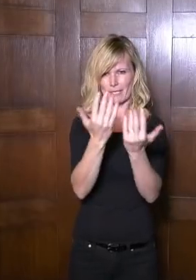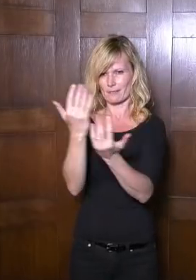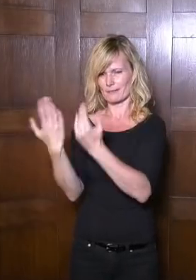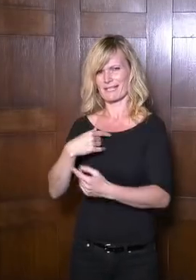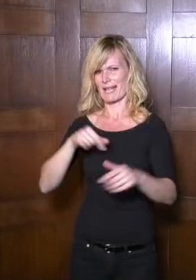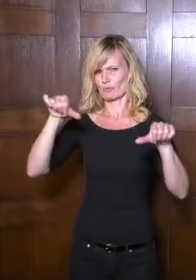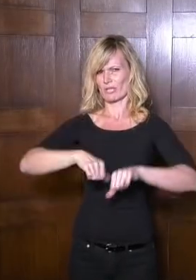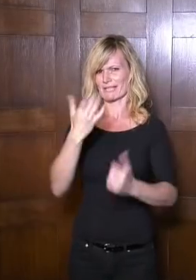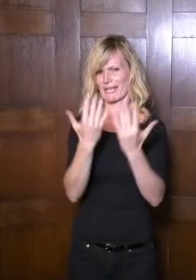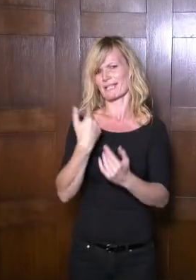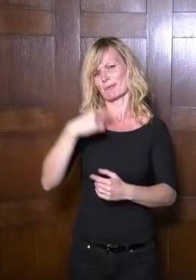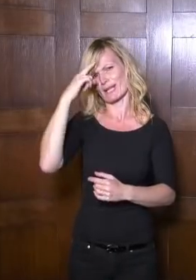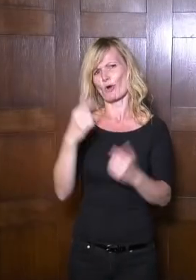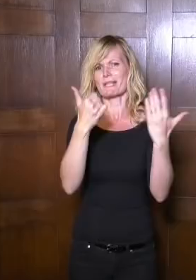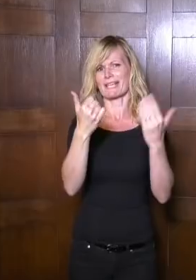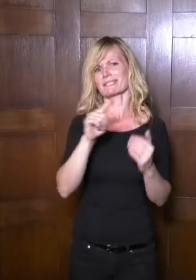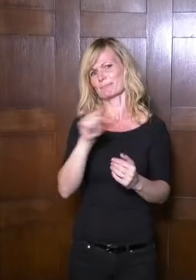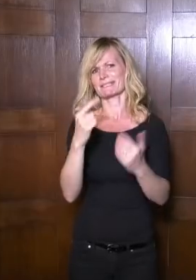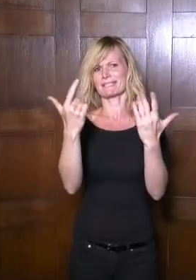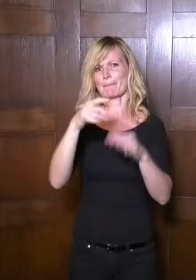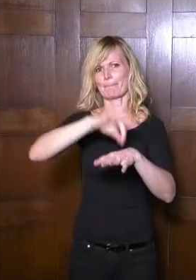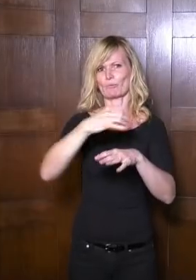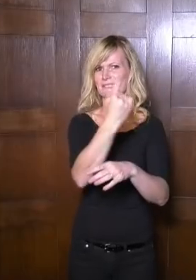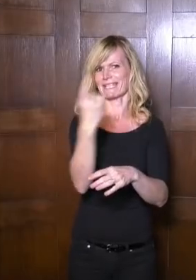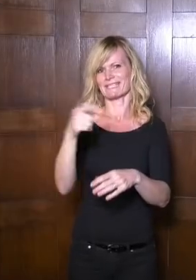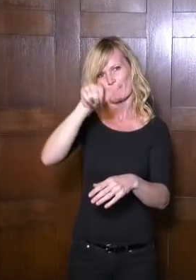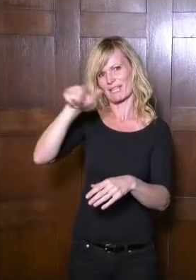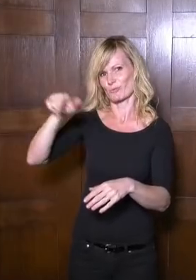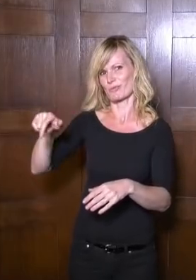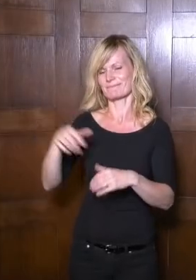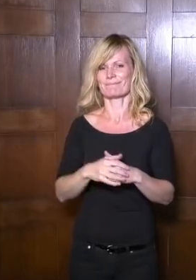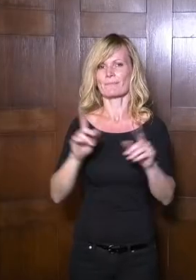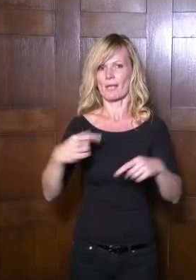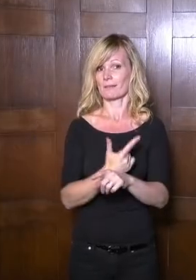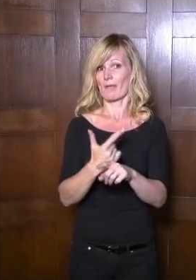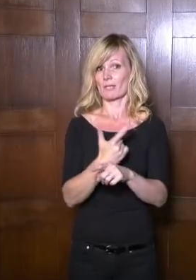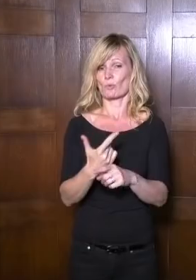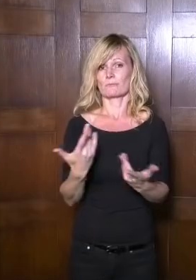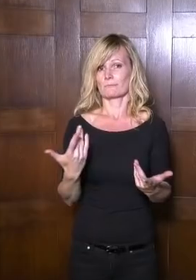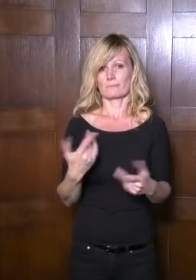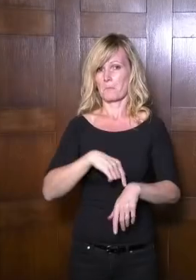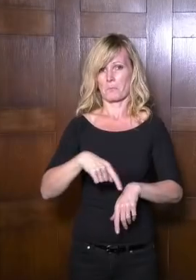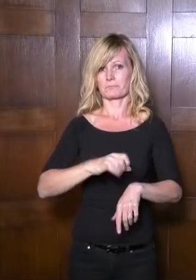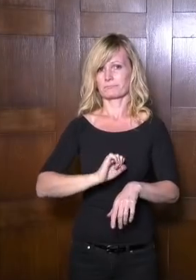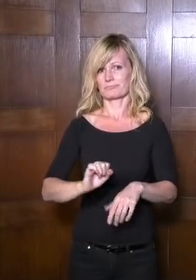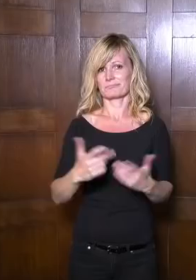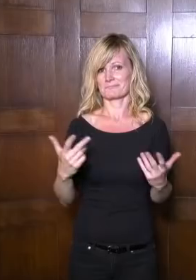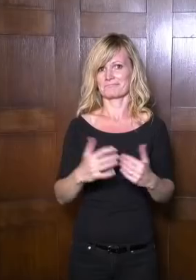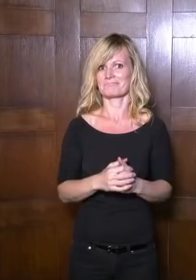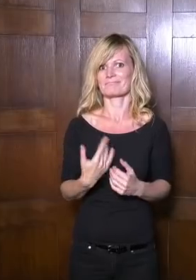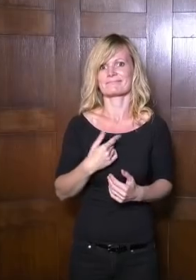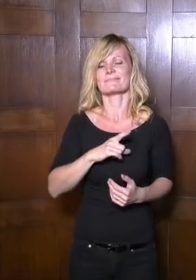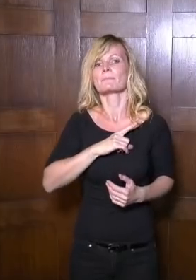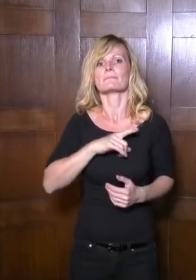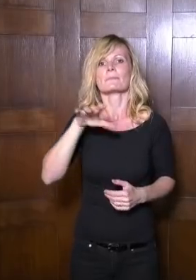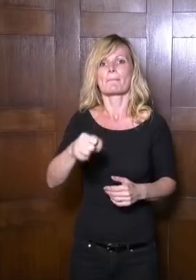nicht so gut, aber ich glaube, so 6-7 Minuten hat jede Person. Dann sind die 2 Stunden rum. Ich werde jetzt